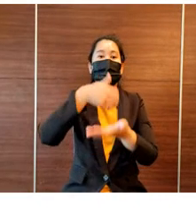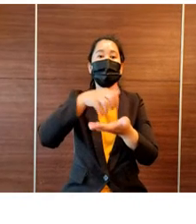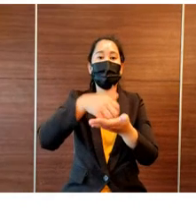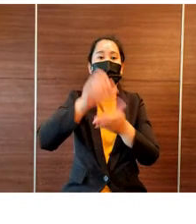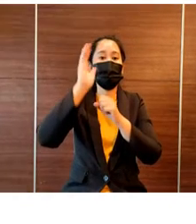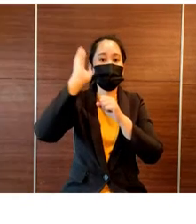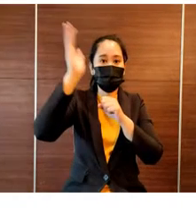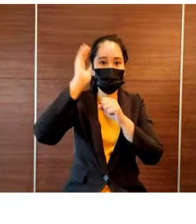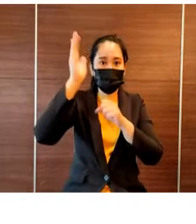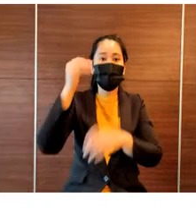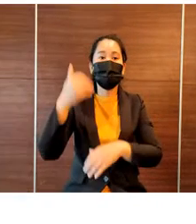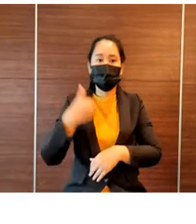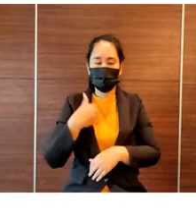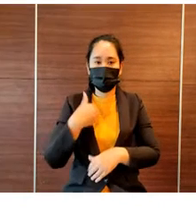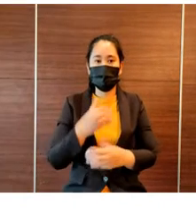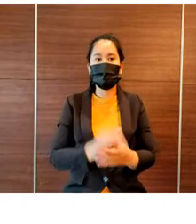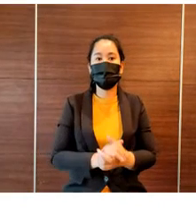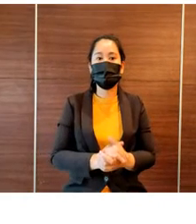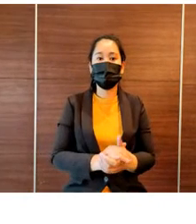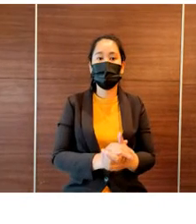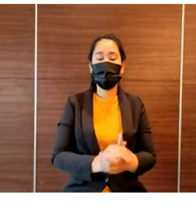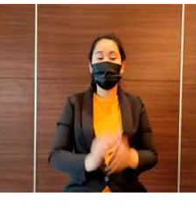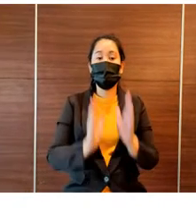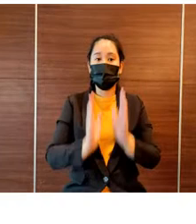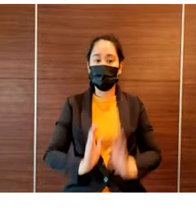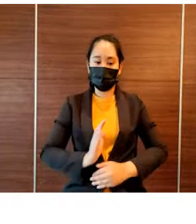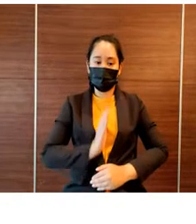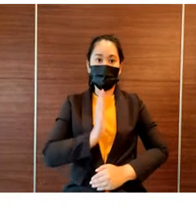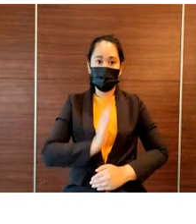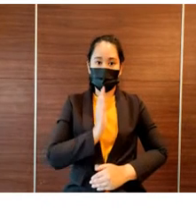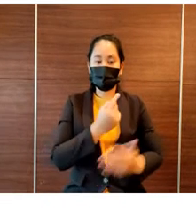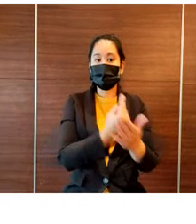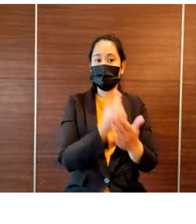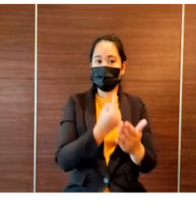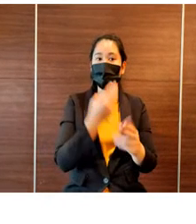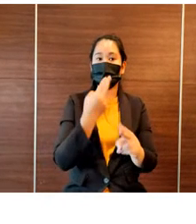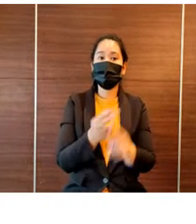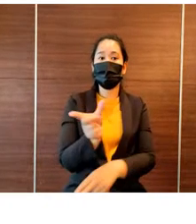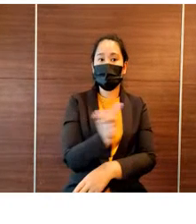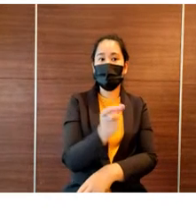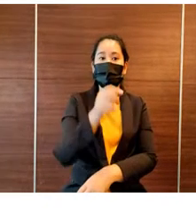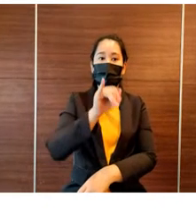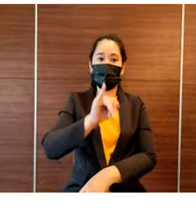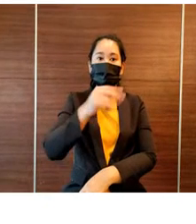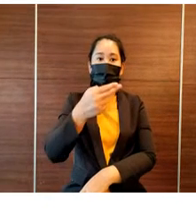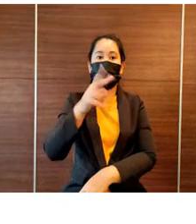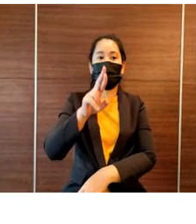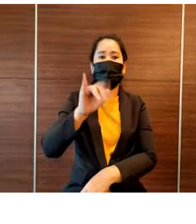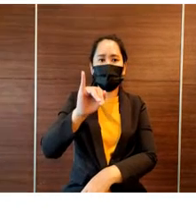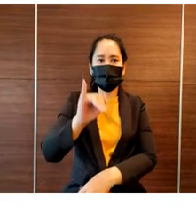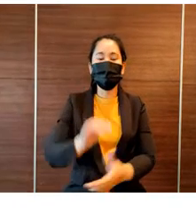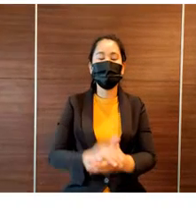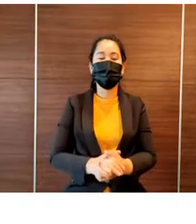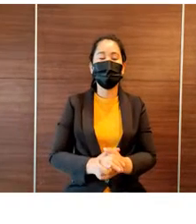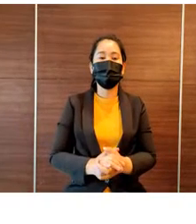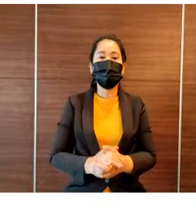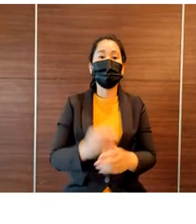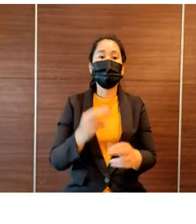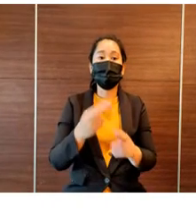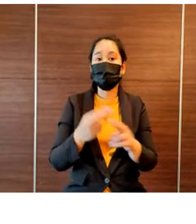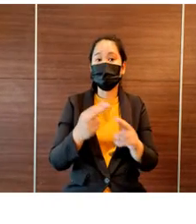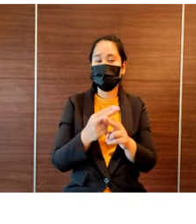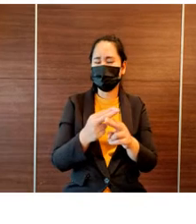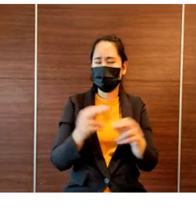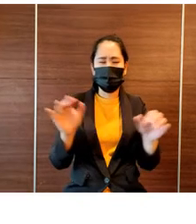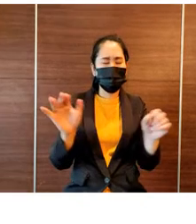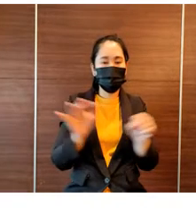จะมีแน่นอนจากผู้แทนนะคะผู้ทรงคุณวุฒิจากทาง IHRI นะคะคือชื่อท่านยาวมากหน่วยงานนะคะสถาบันเพื่อ